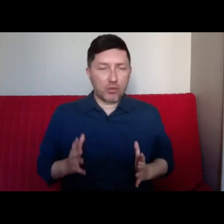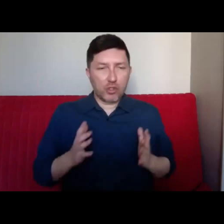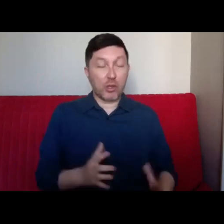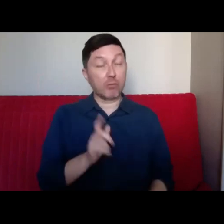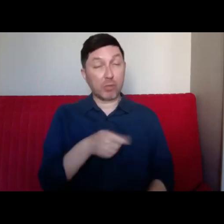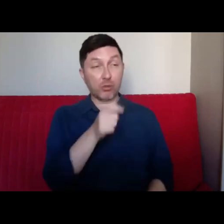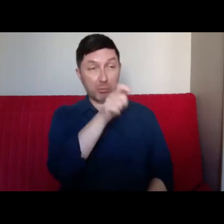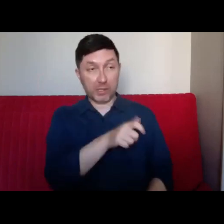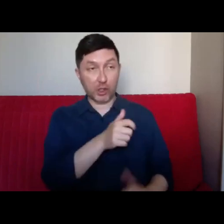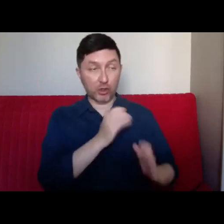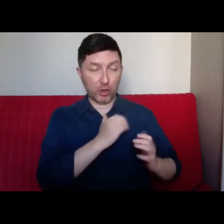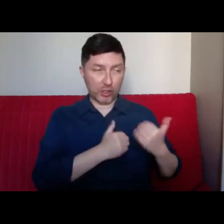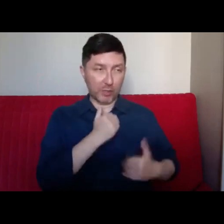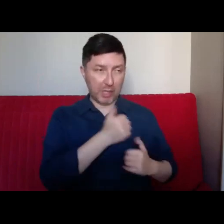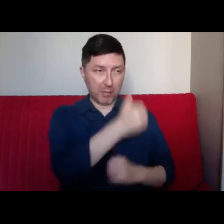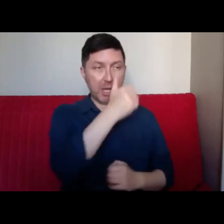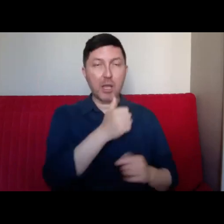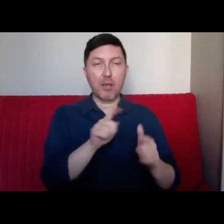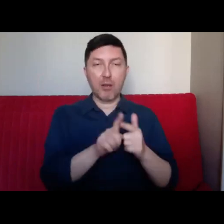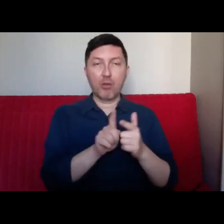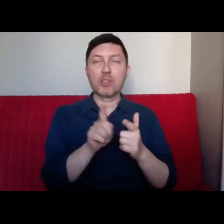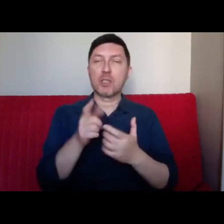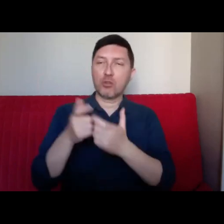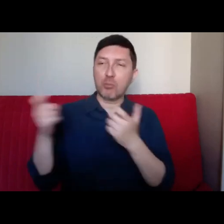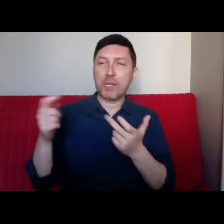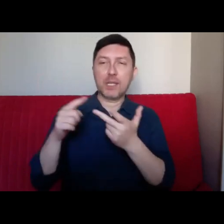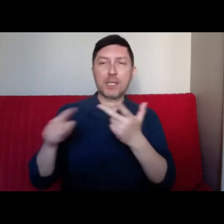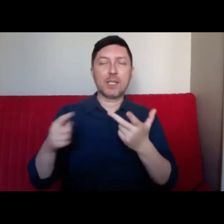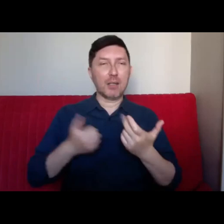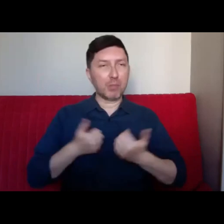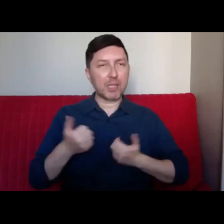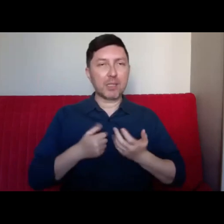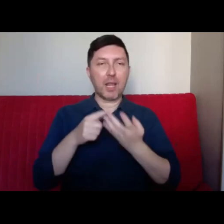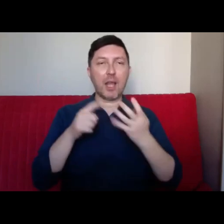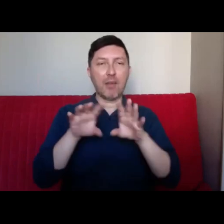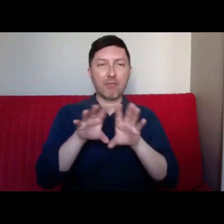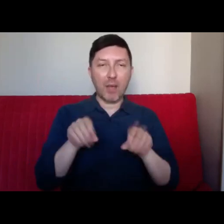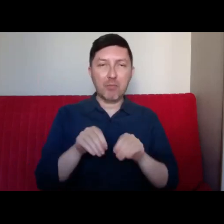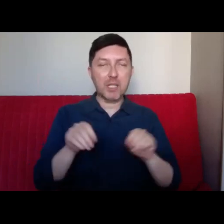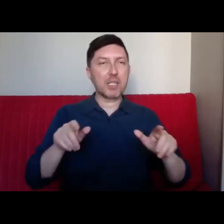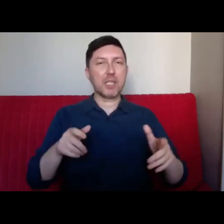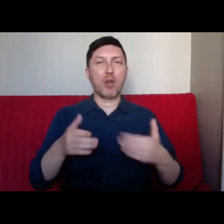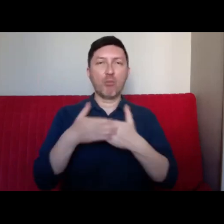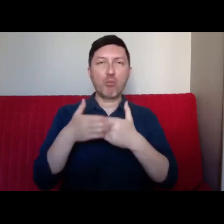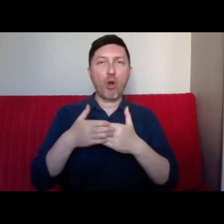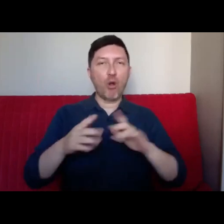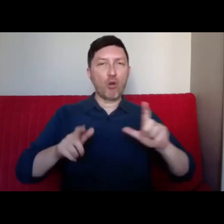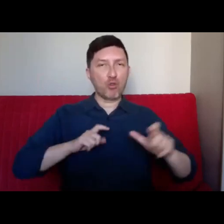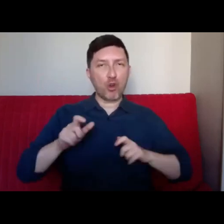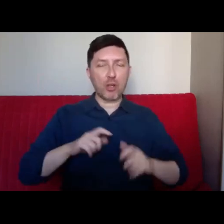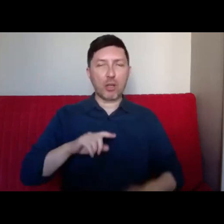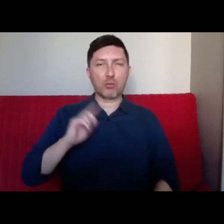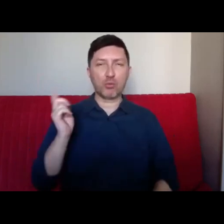mais aussi des entreprises, des prestataires, des recruteurs et aussi des familles et des proches ou des collègues qui doivent être pleinement